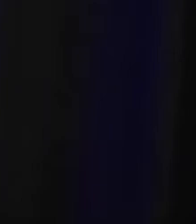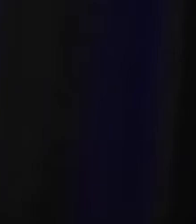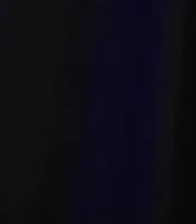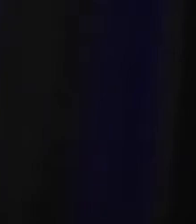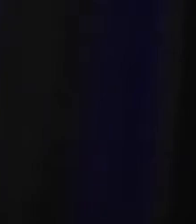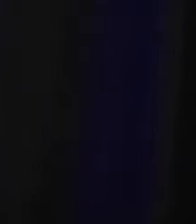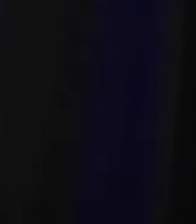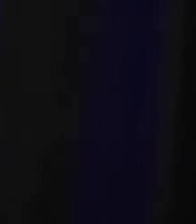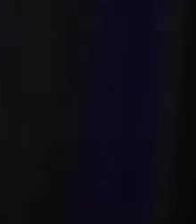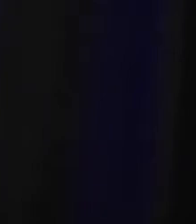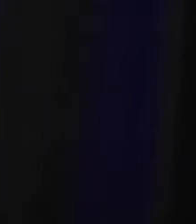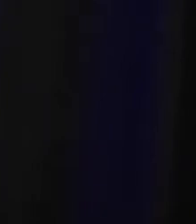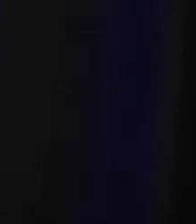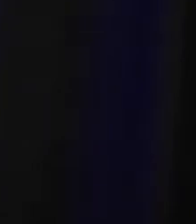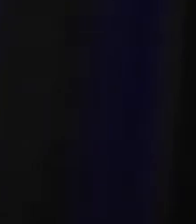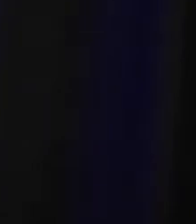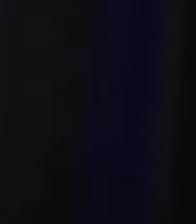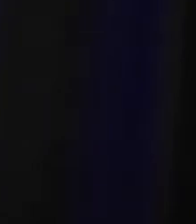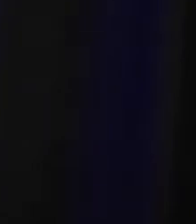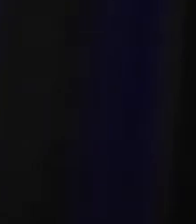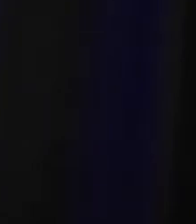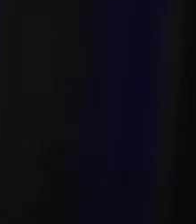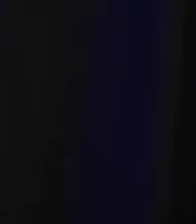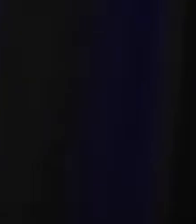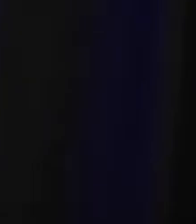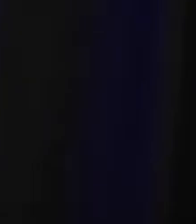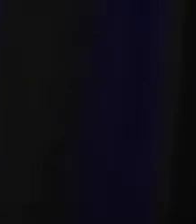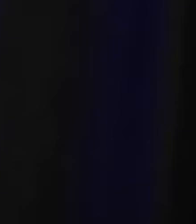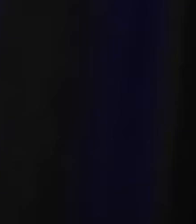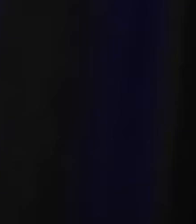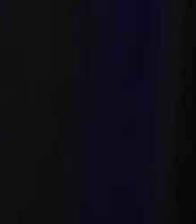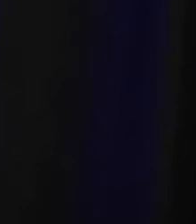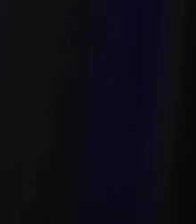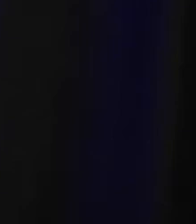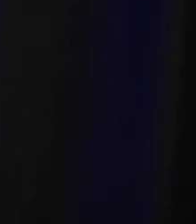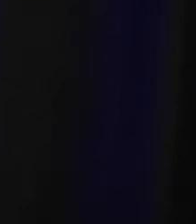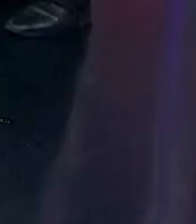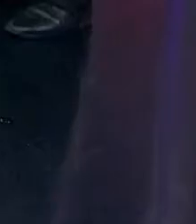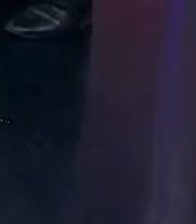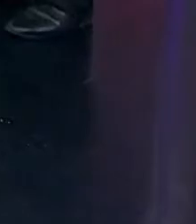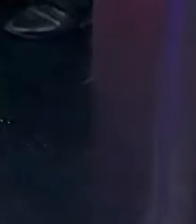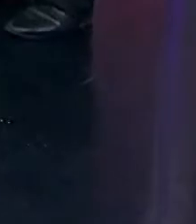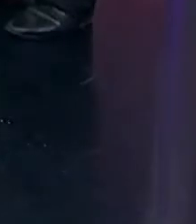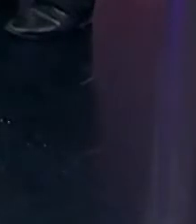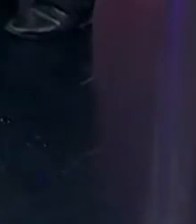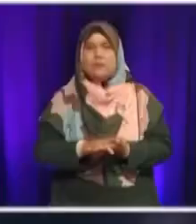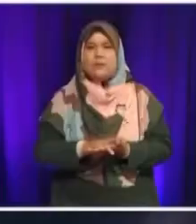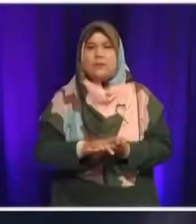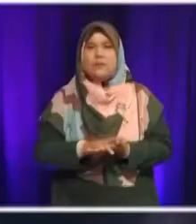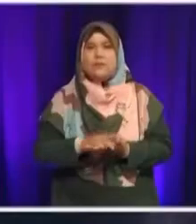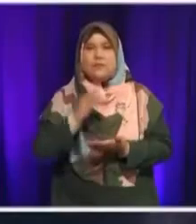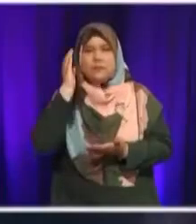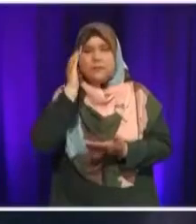Terima kasih untuk episode hari ini tadi untuk